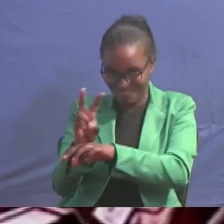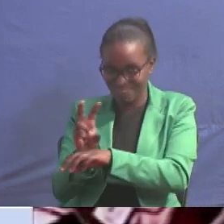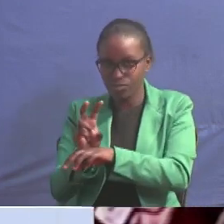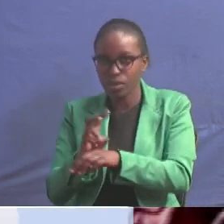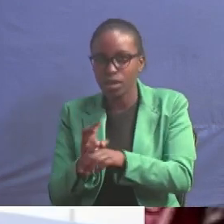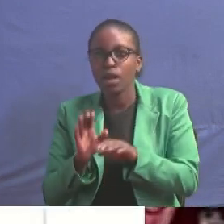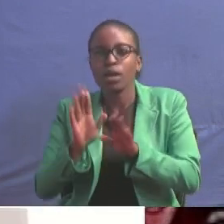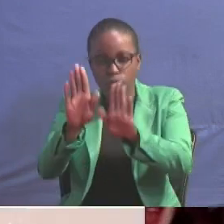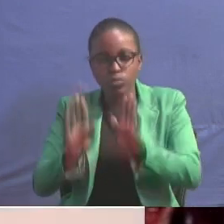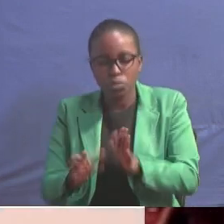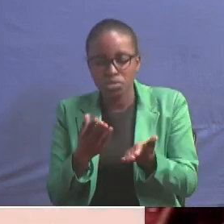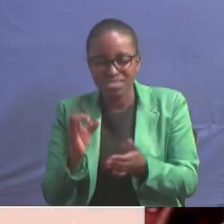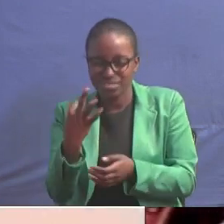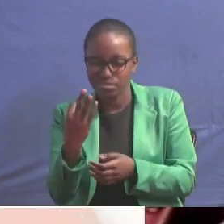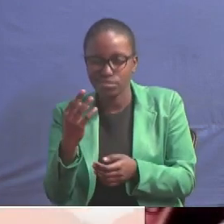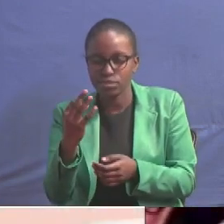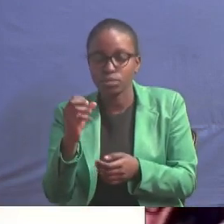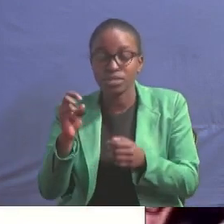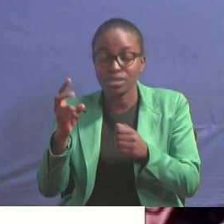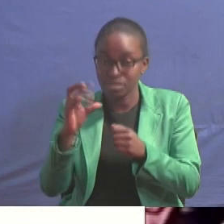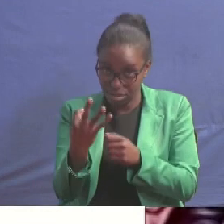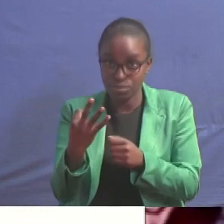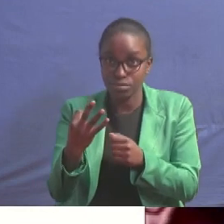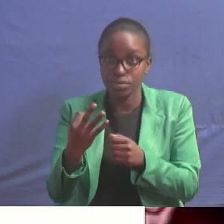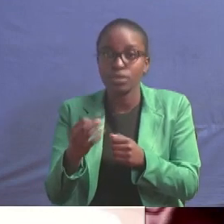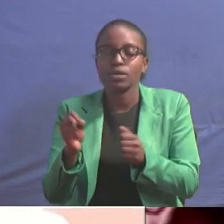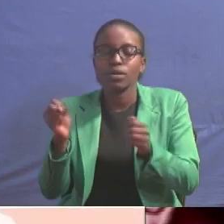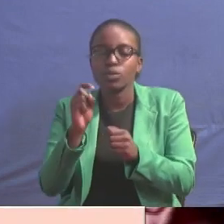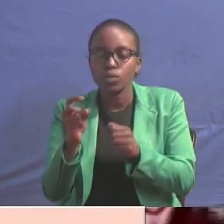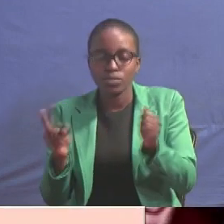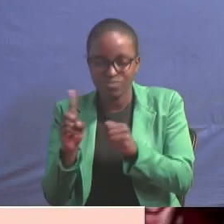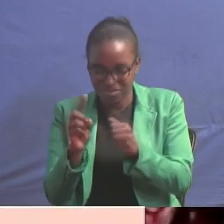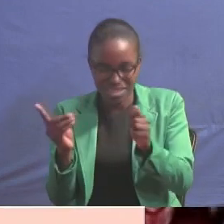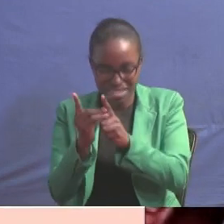hilo Jumatatu tarehe 19 na kura kupigwa Jumanne